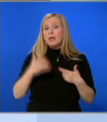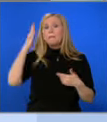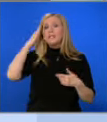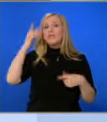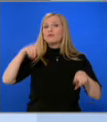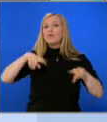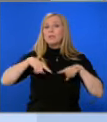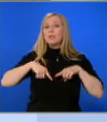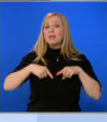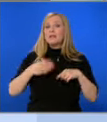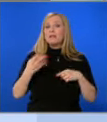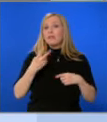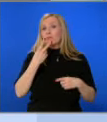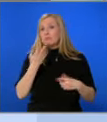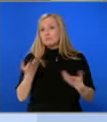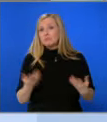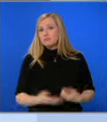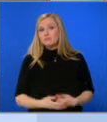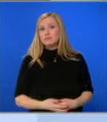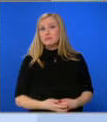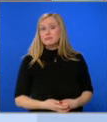на правосъдието? Вашата визия каква е?